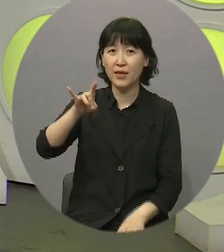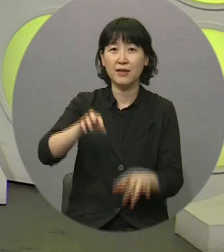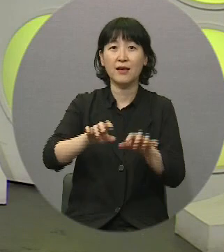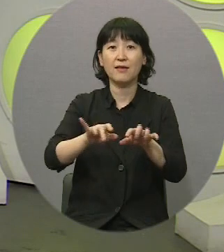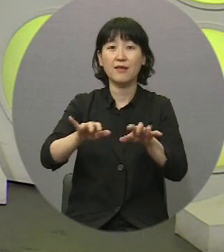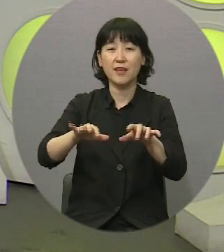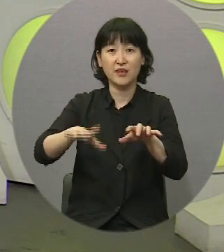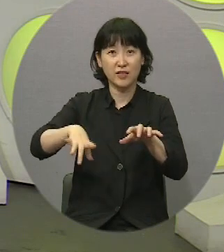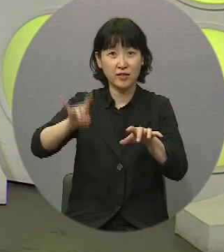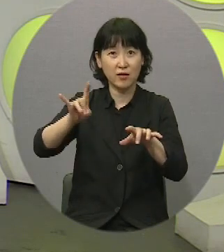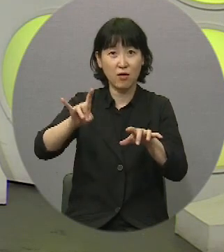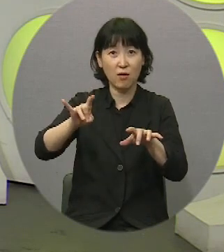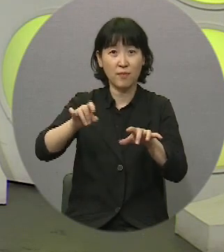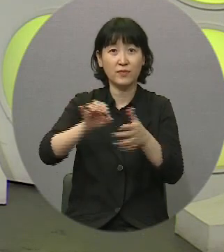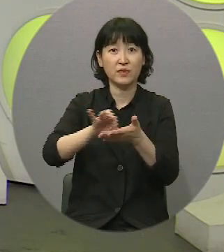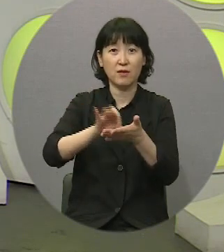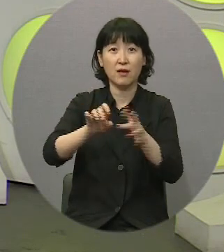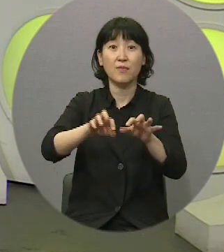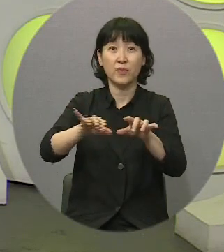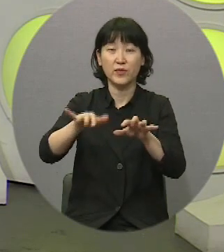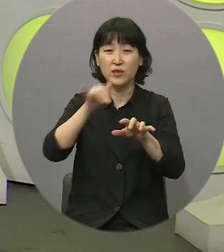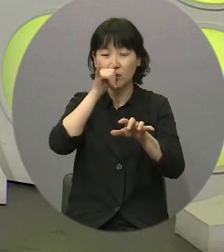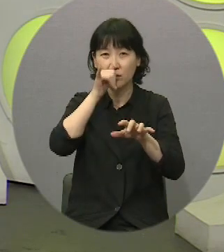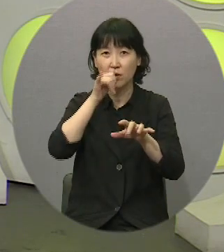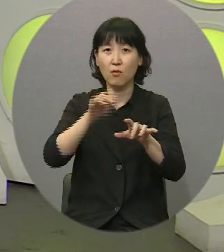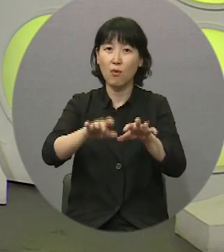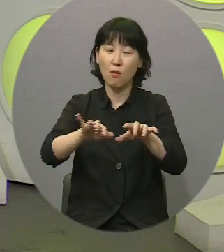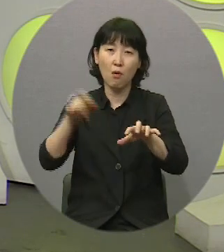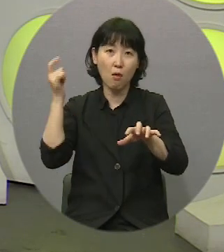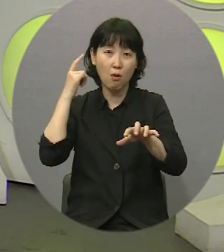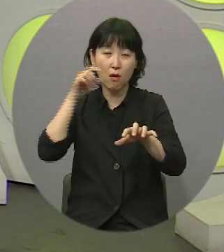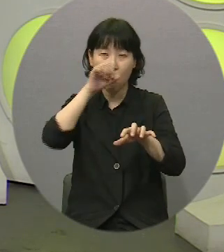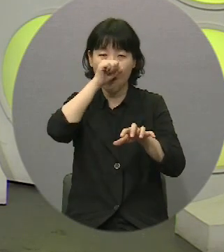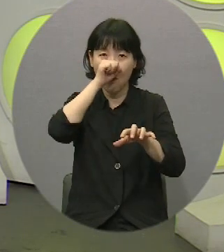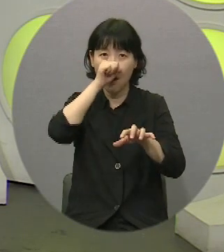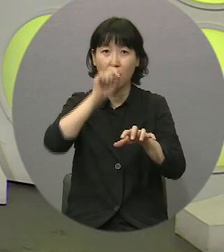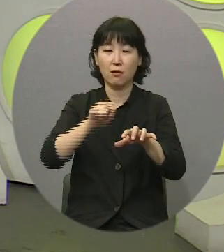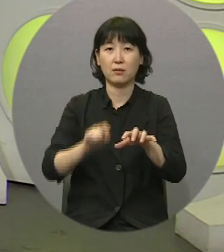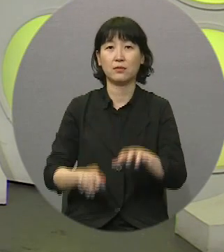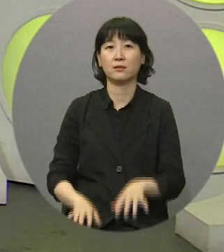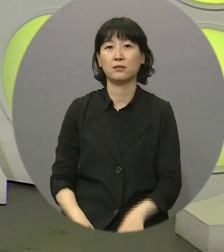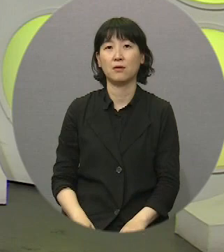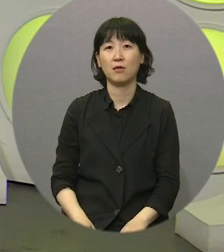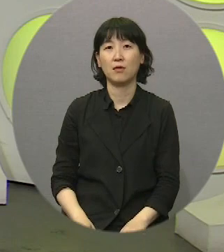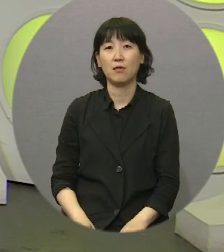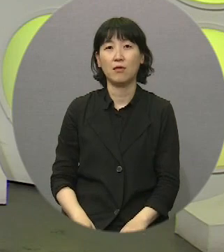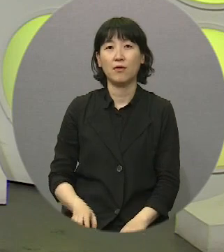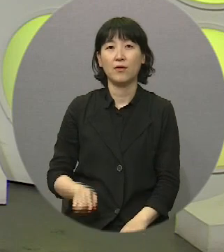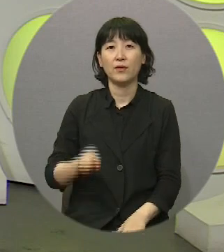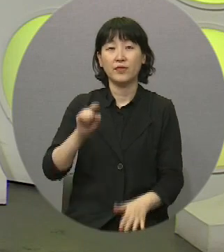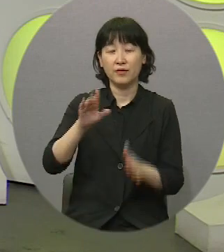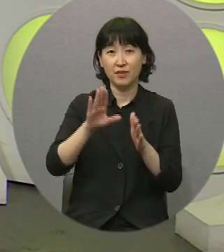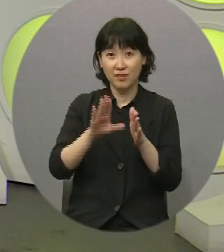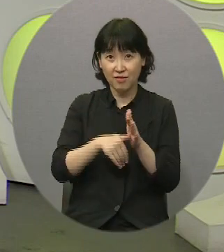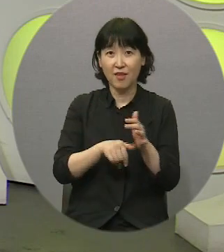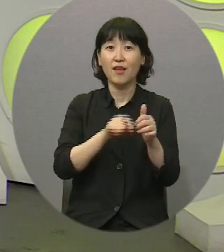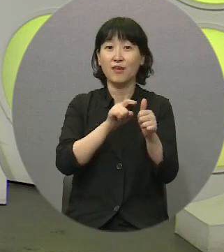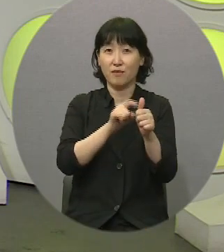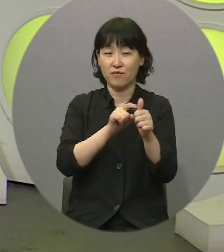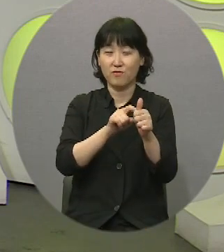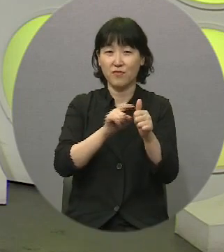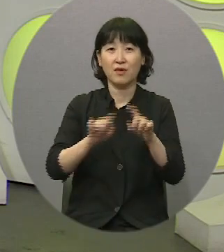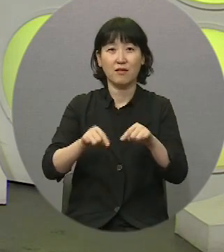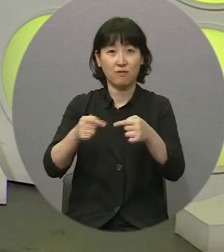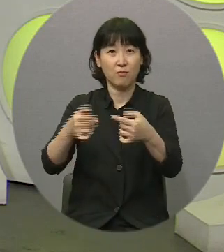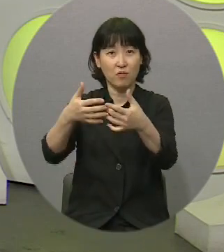건반 악기. 그게 아주 굉장히 매력적이어서 아주 네. 공전에 히트를 했는데 그렇죠. 예. 거기에 또 이렇게 김지민 씨가 활약을 해서 네.